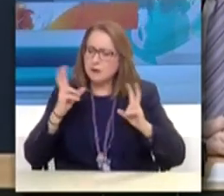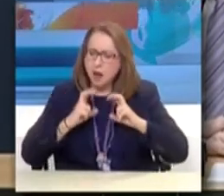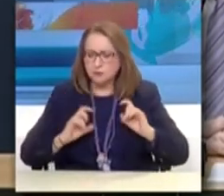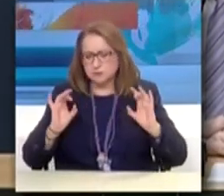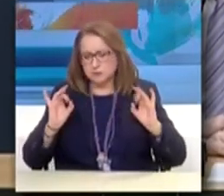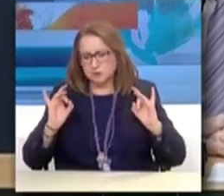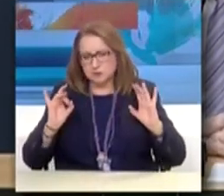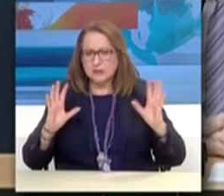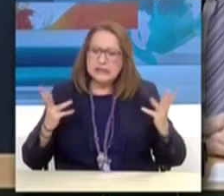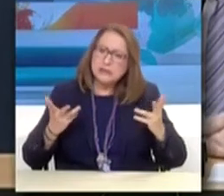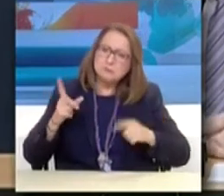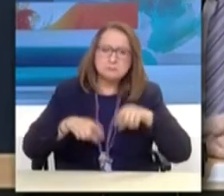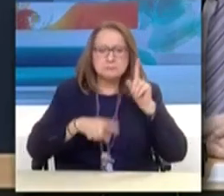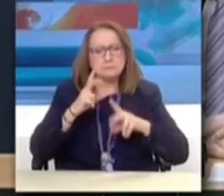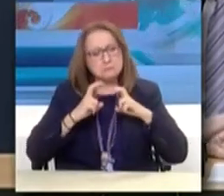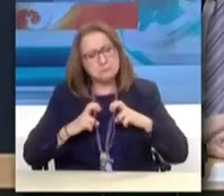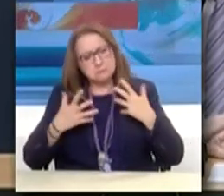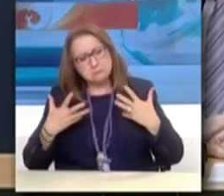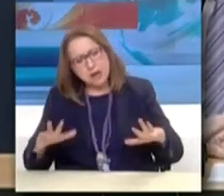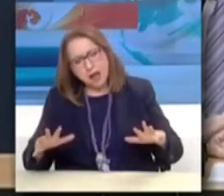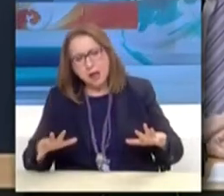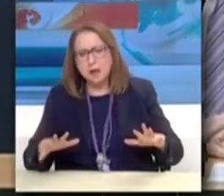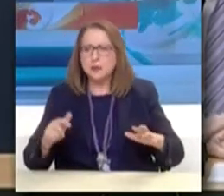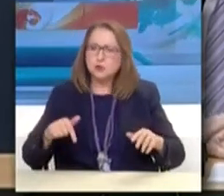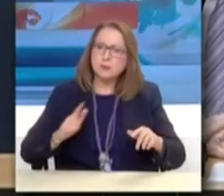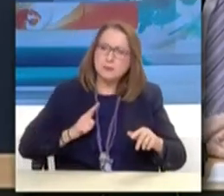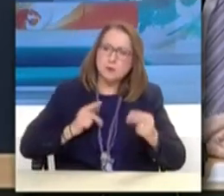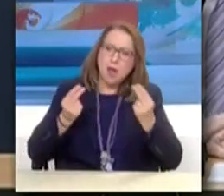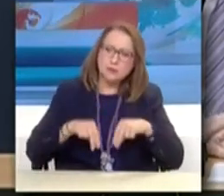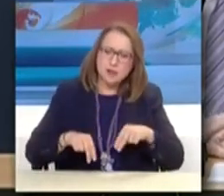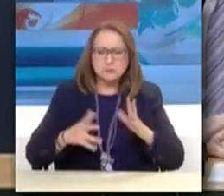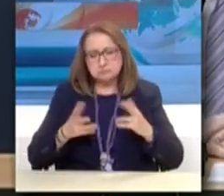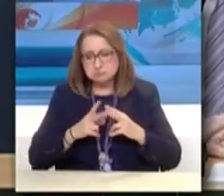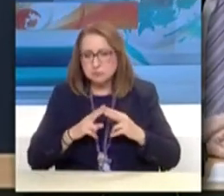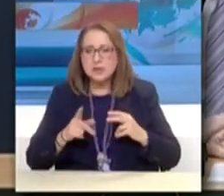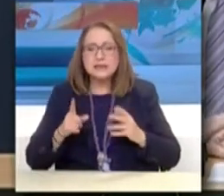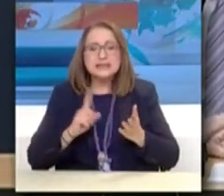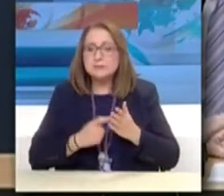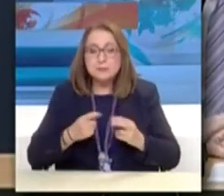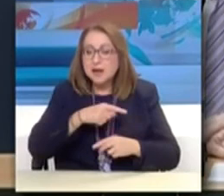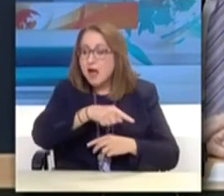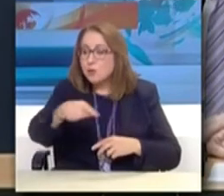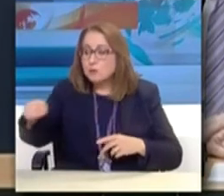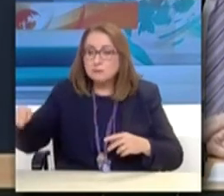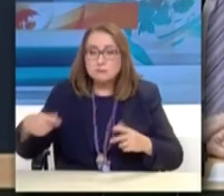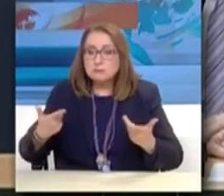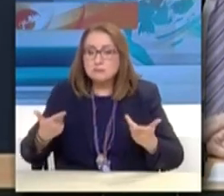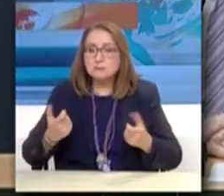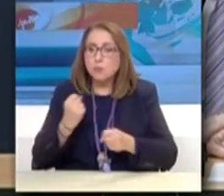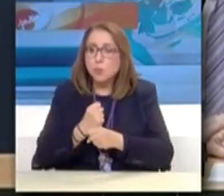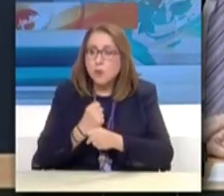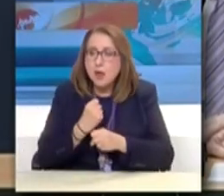ή έχουν κάνει έλεγχο τέλος πάντων γιατί επιθυμούσαν και περιμένουν το αποτέλεσμα. Τι πρέπει να κάνει ο περίγυρος, το οικείο περιβάλλον, το